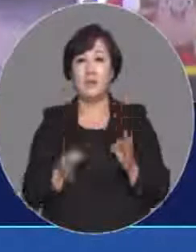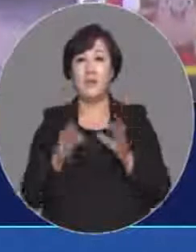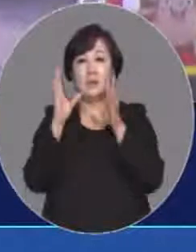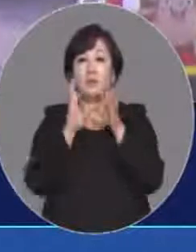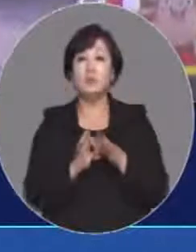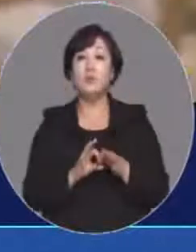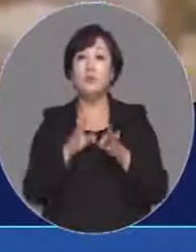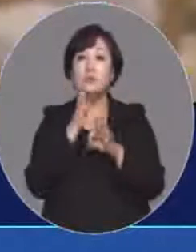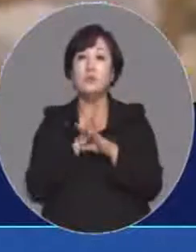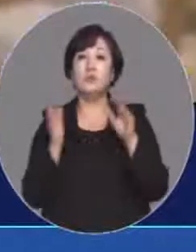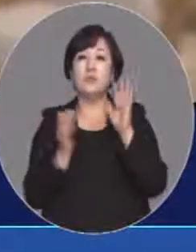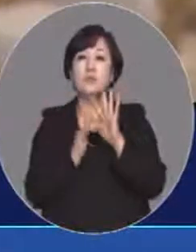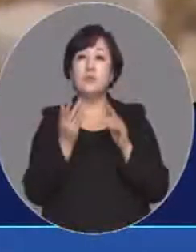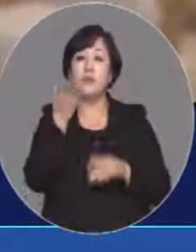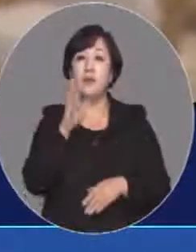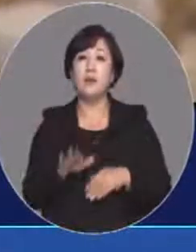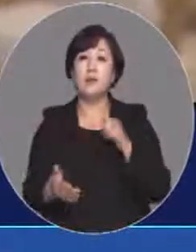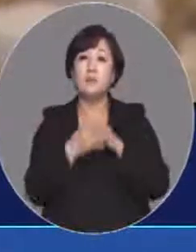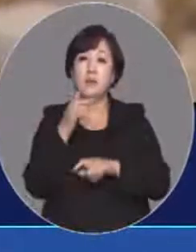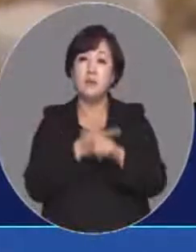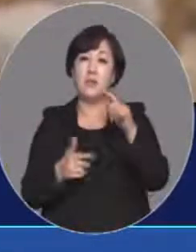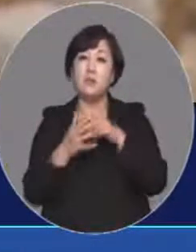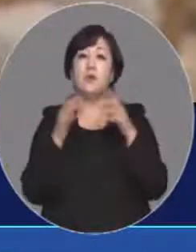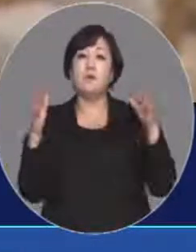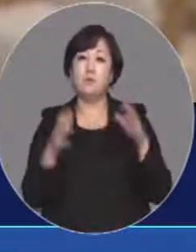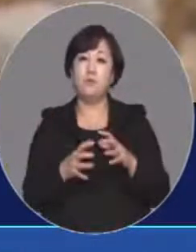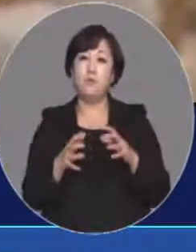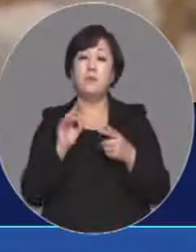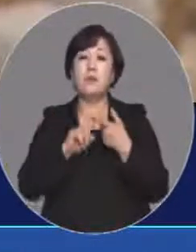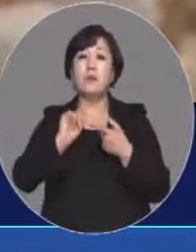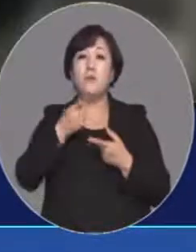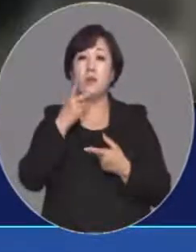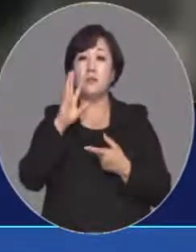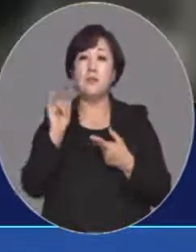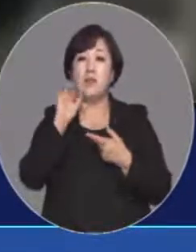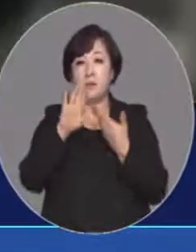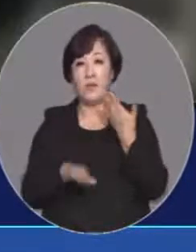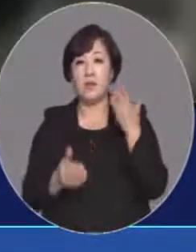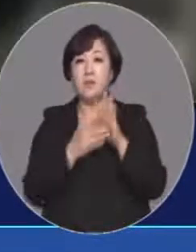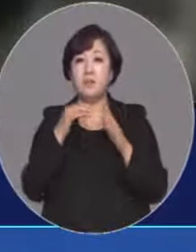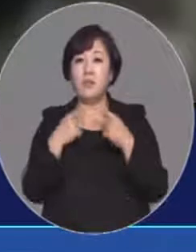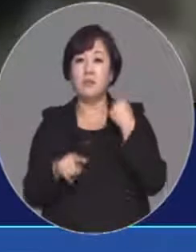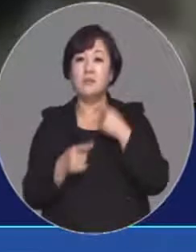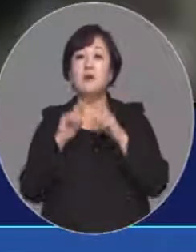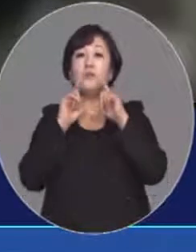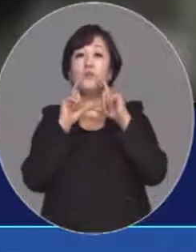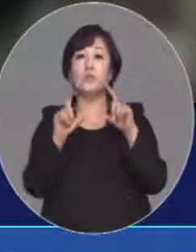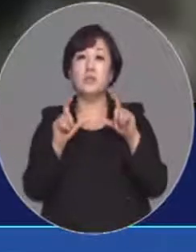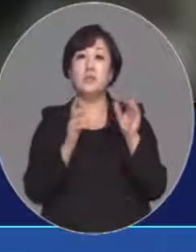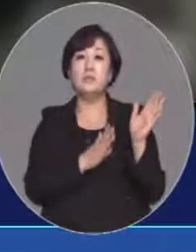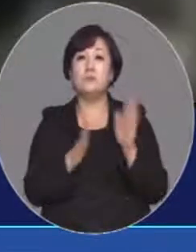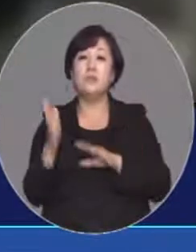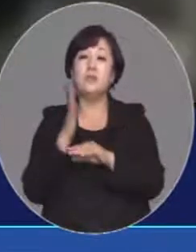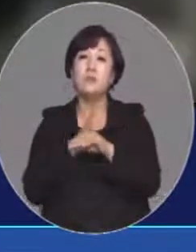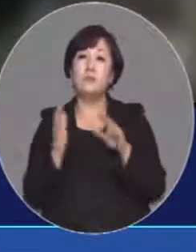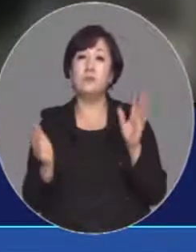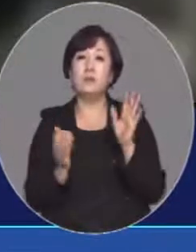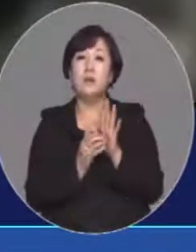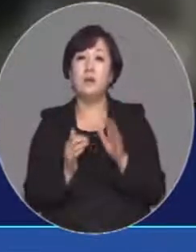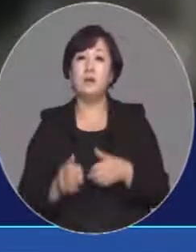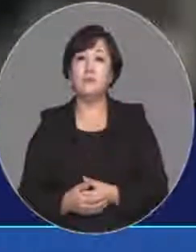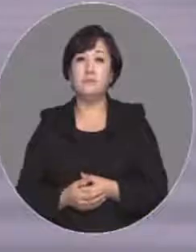유지하기로 했습니다. 하지만 대규모 집합 모임은 100인 이하로 제한하는 행정조치를 발령했습니다. 조인호